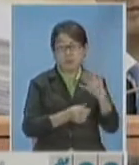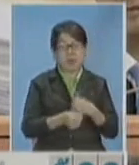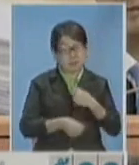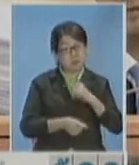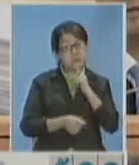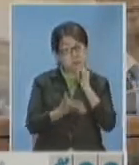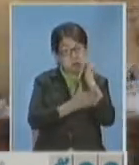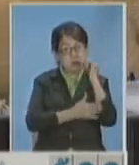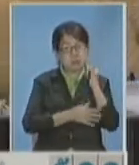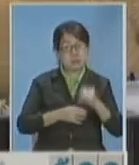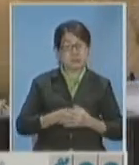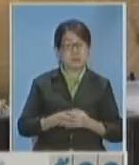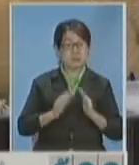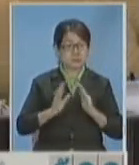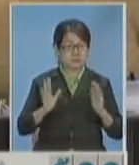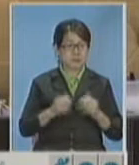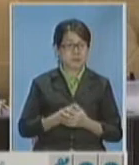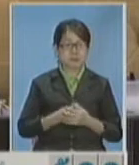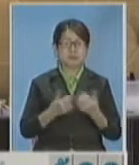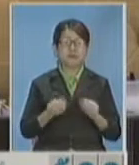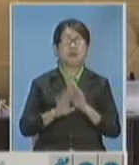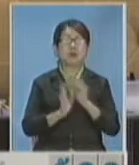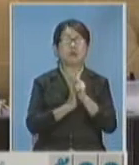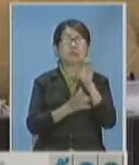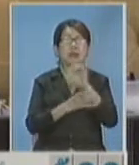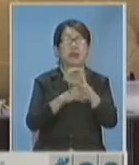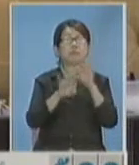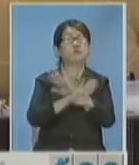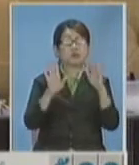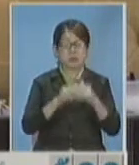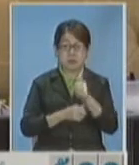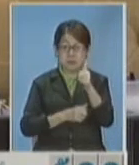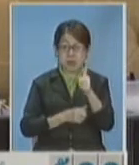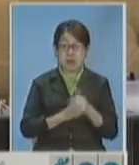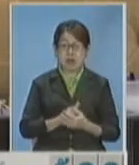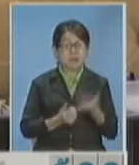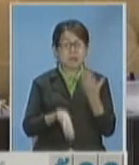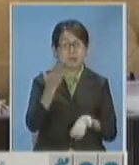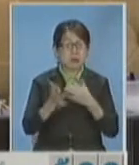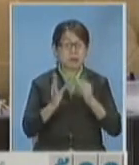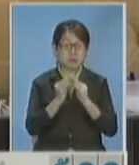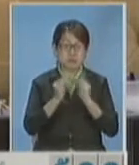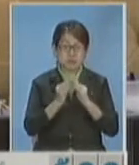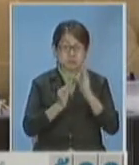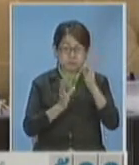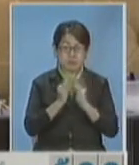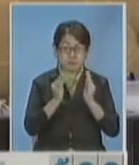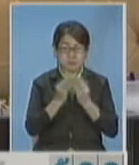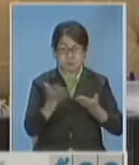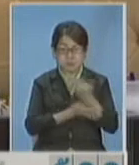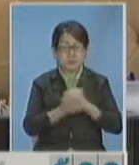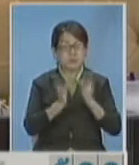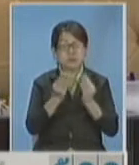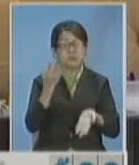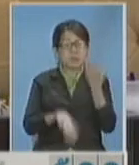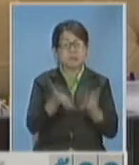ครับขอบคุณครับ ถ้าอย่างนั้นก็ยกเลิกข้อบังคับซะเลยสิครับประชุมท่านกับประชุมยกเลิกข้อบังคับการประชุมไม่ต้องมีกติก